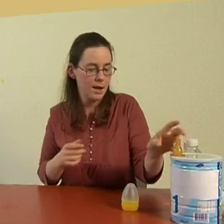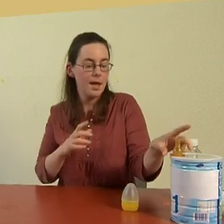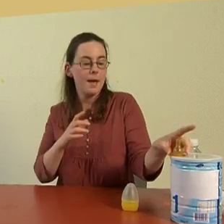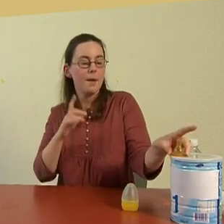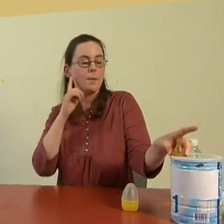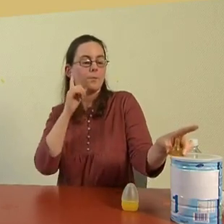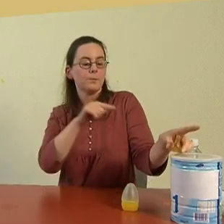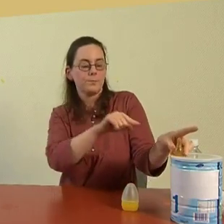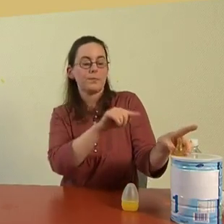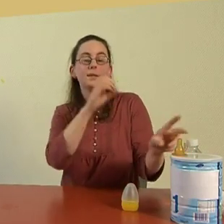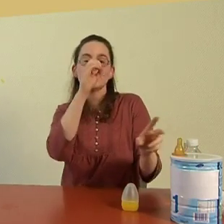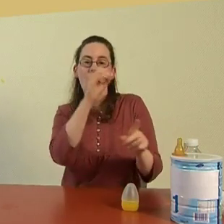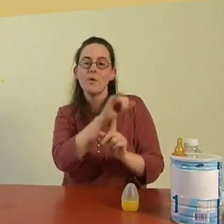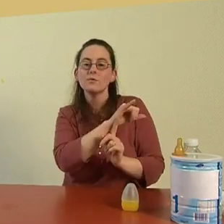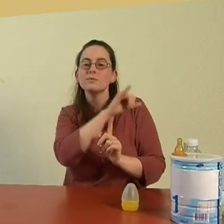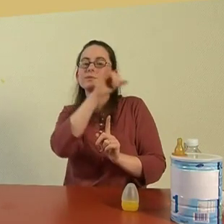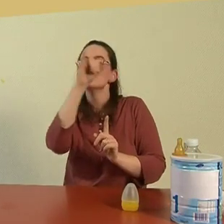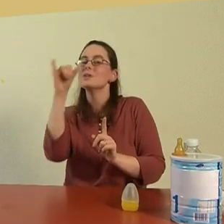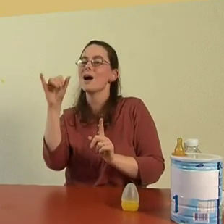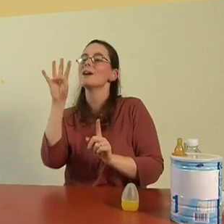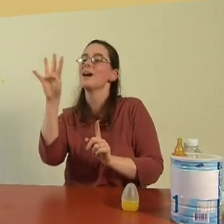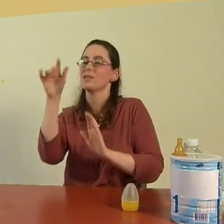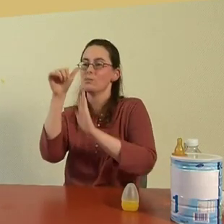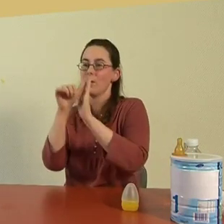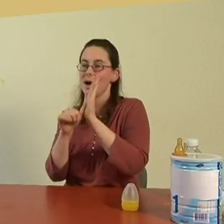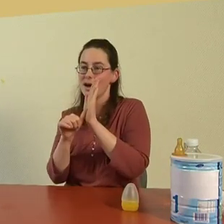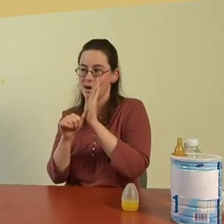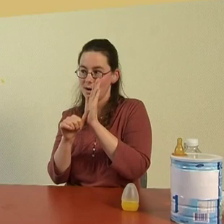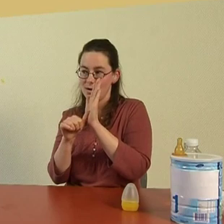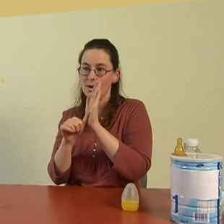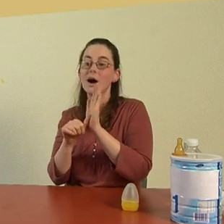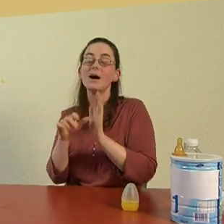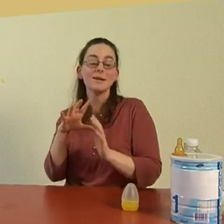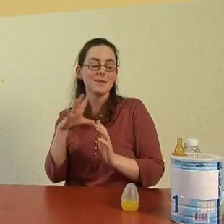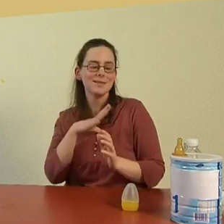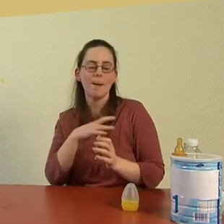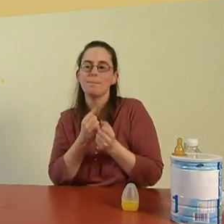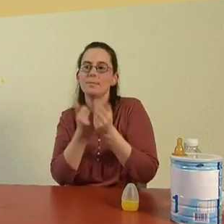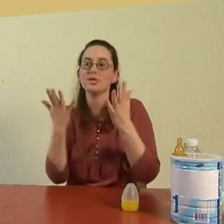Quelle est la différence justement entre ces tétines de 0 jusqu'à 4 mois?